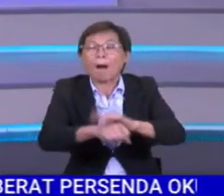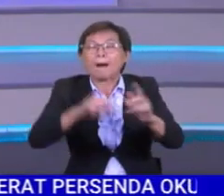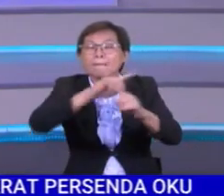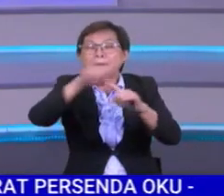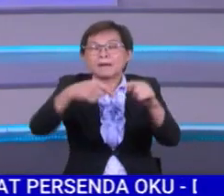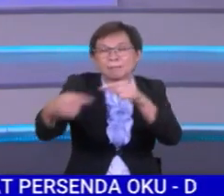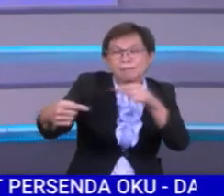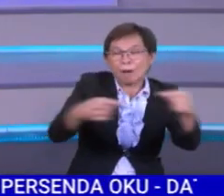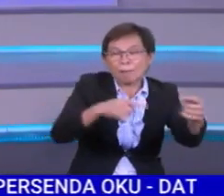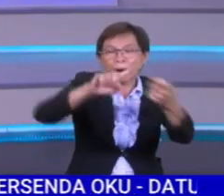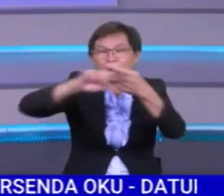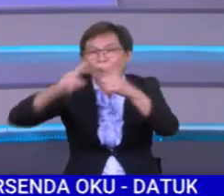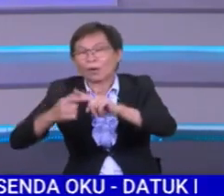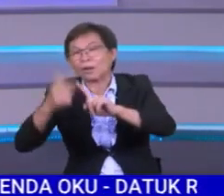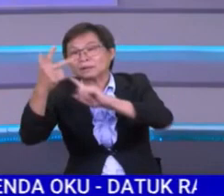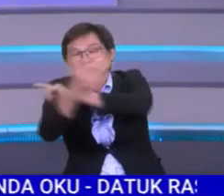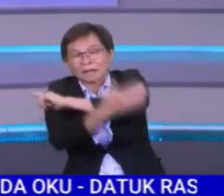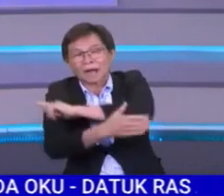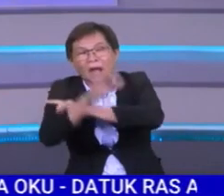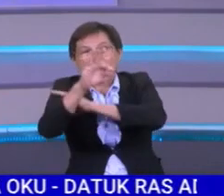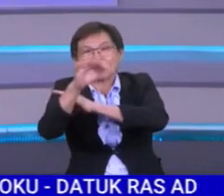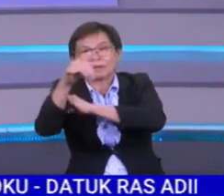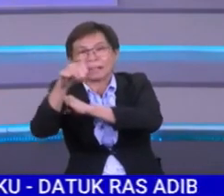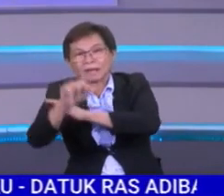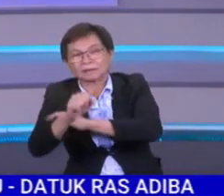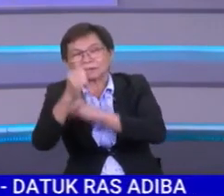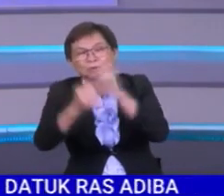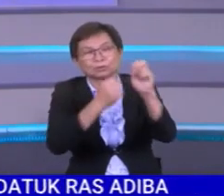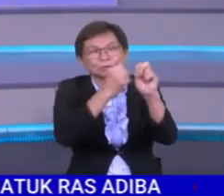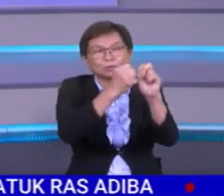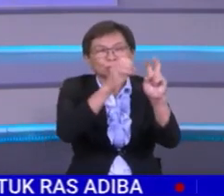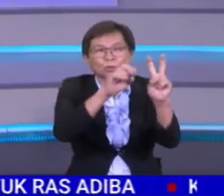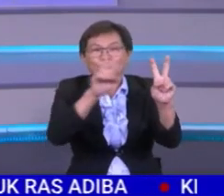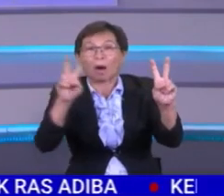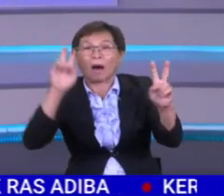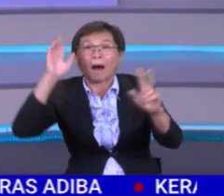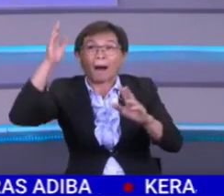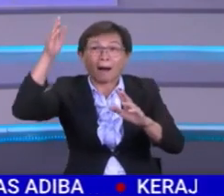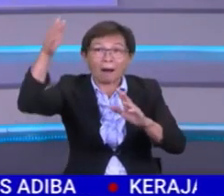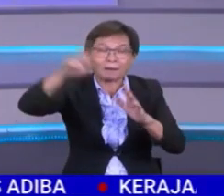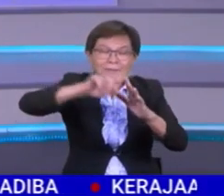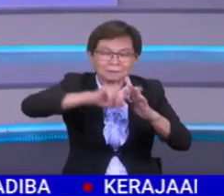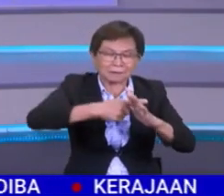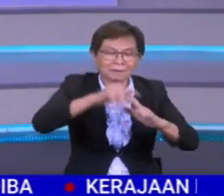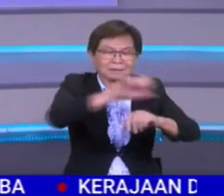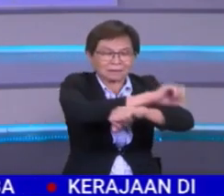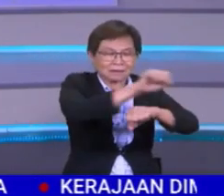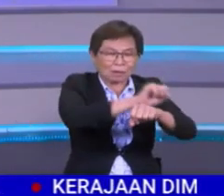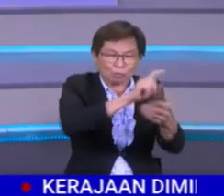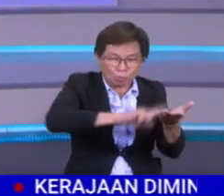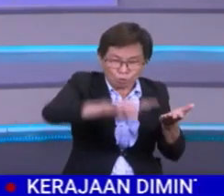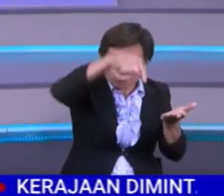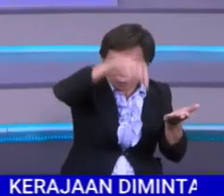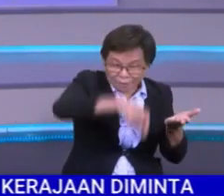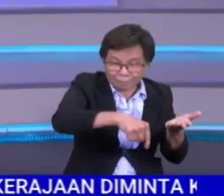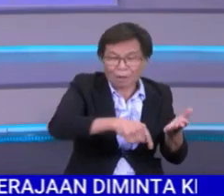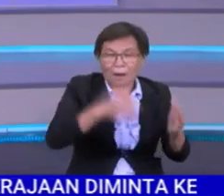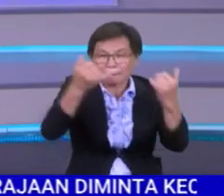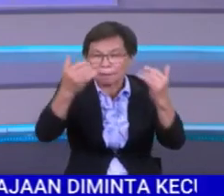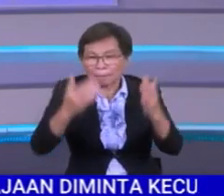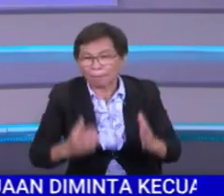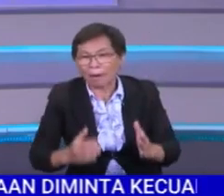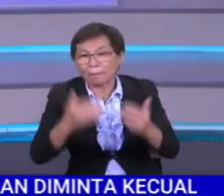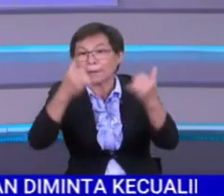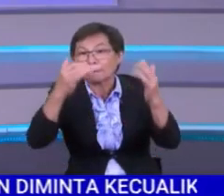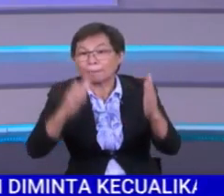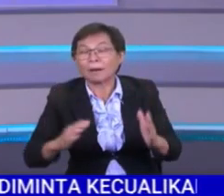dalam Siri Persahabatan Tiga Negara FAS 2022 yang akan bermula di Singapura minggu ini. Pemain sayap